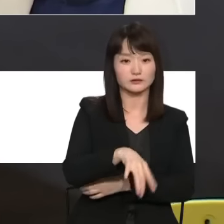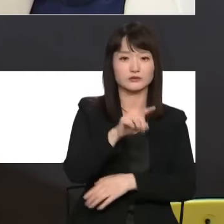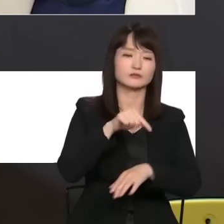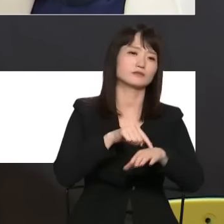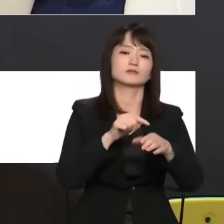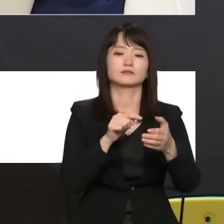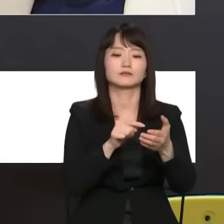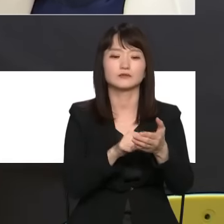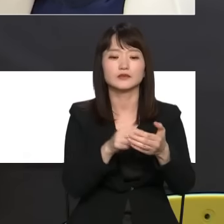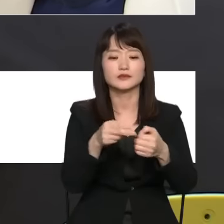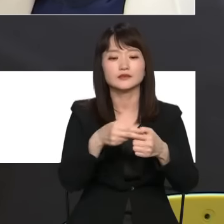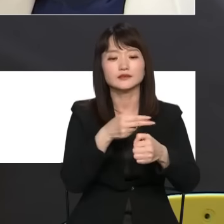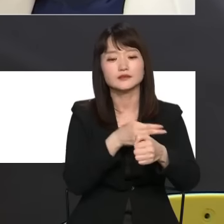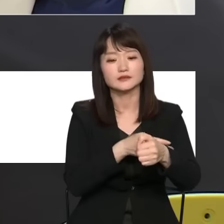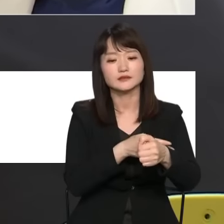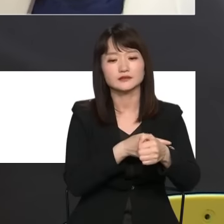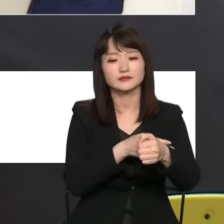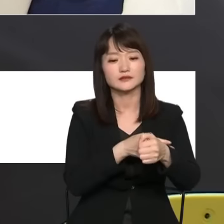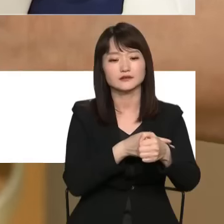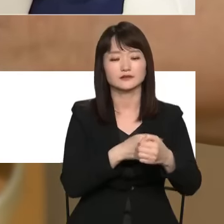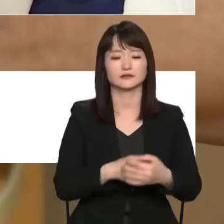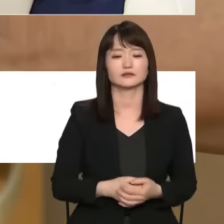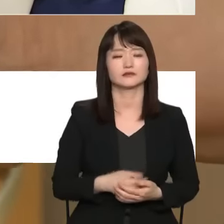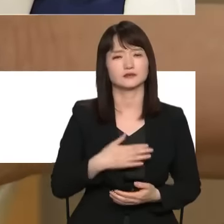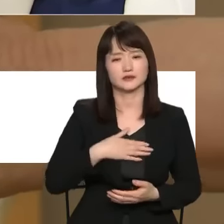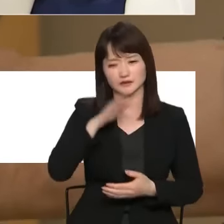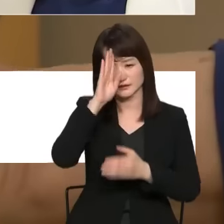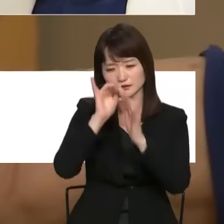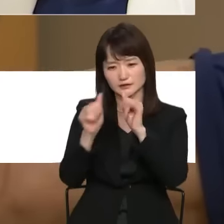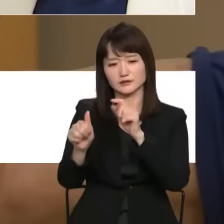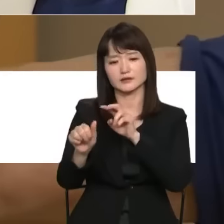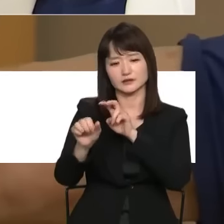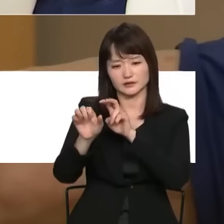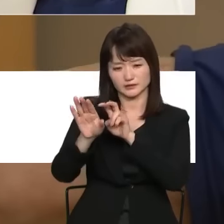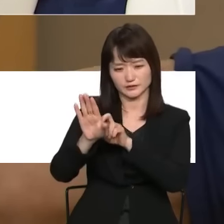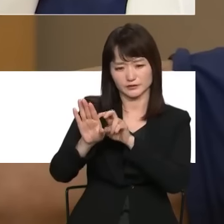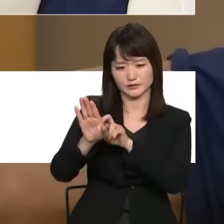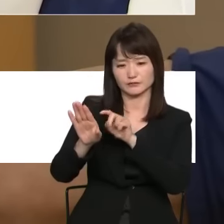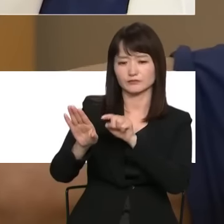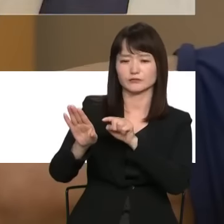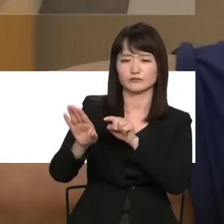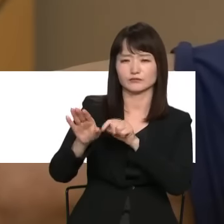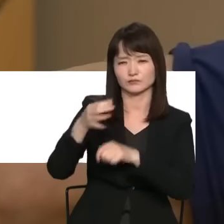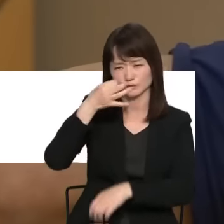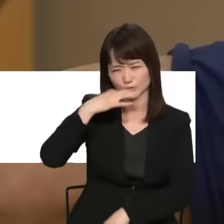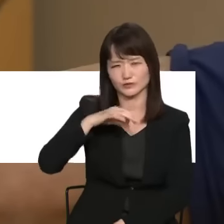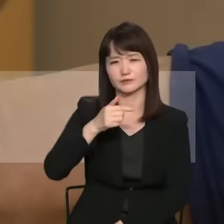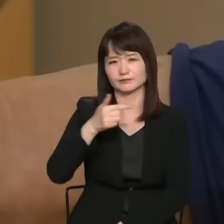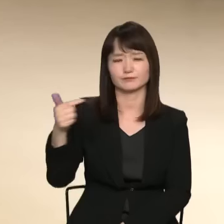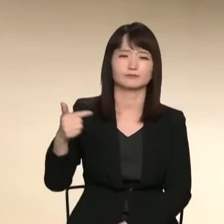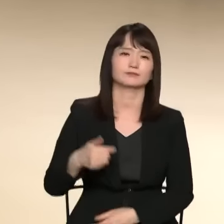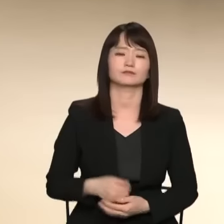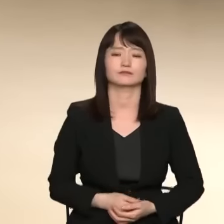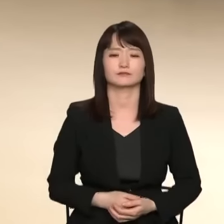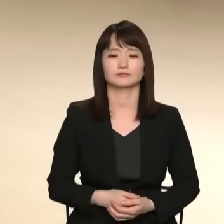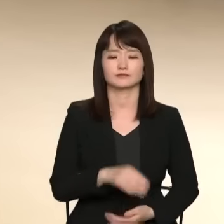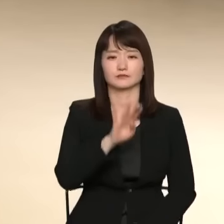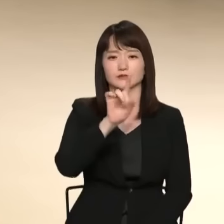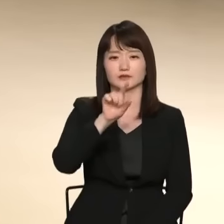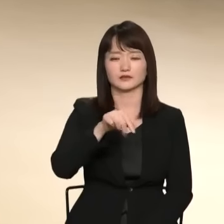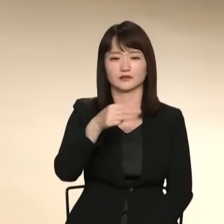초심의 의사죠. 내가 환자를 진료한다는 것만 해도 엄청난 거죠. 그렇죠? 백령도